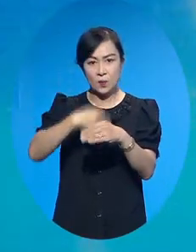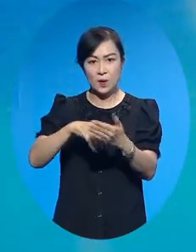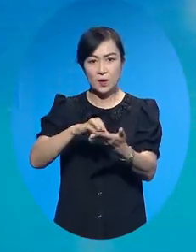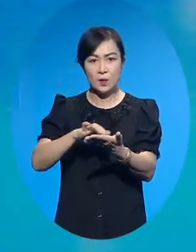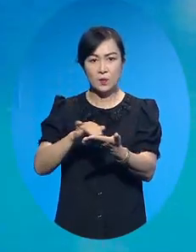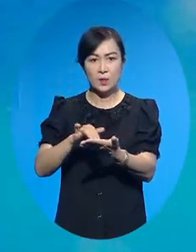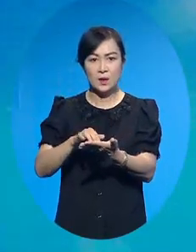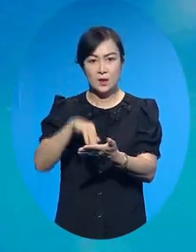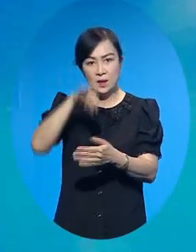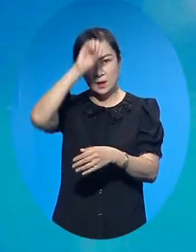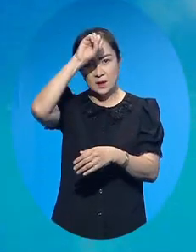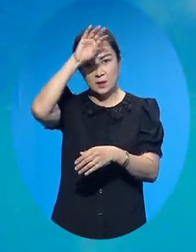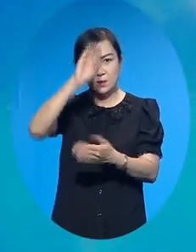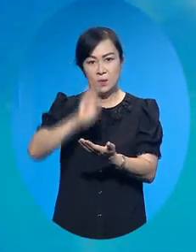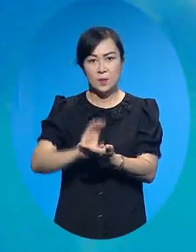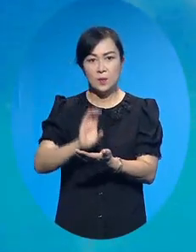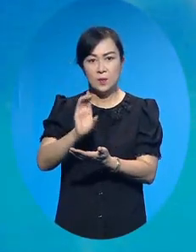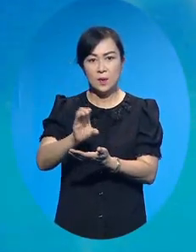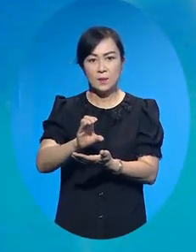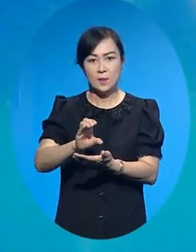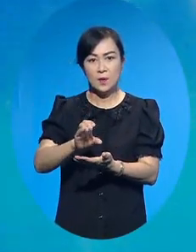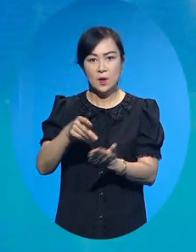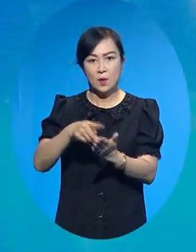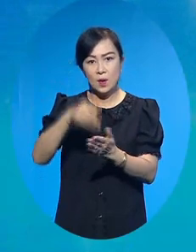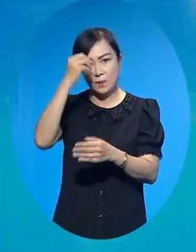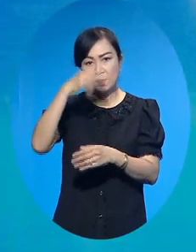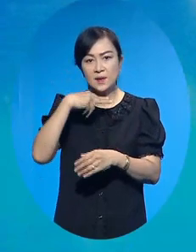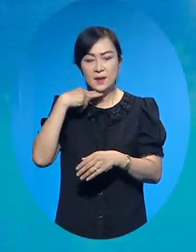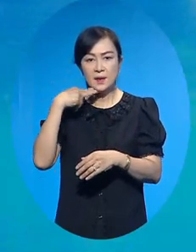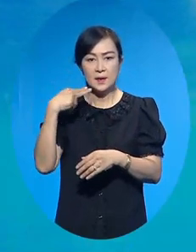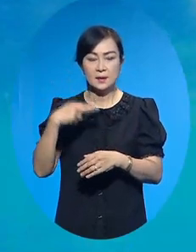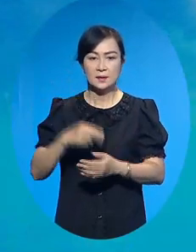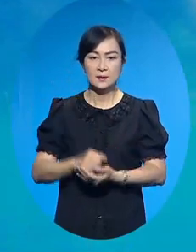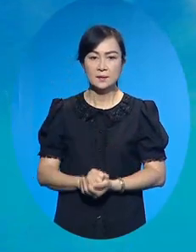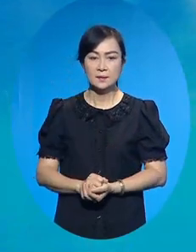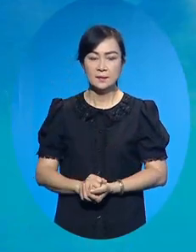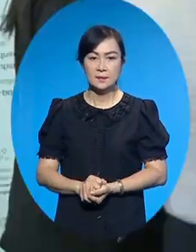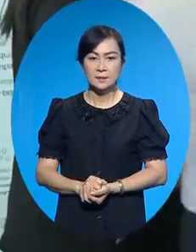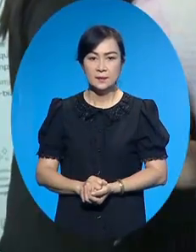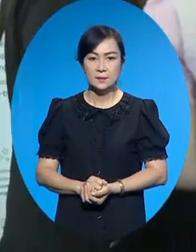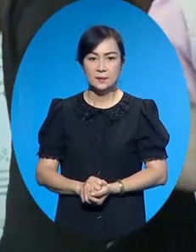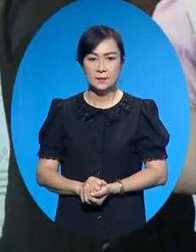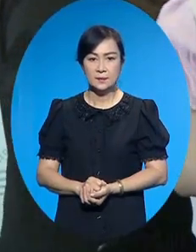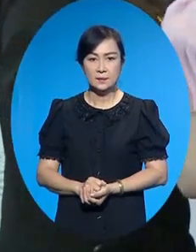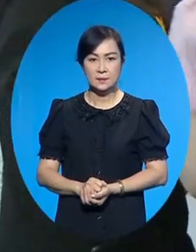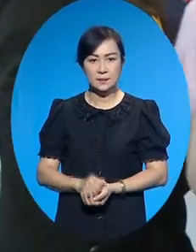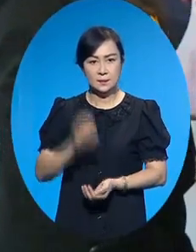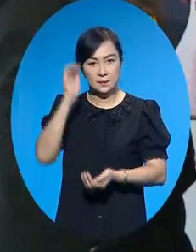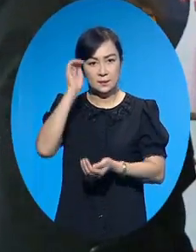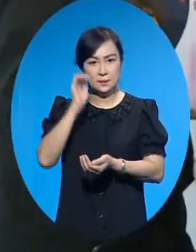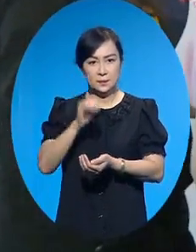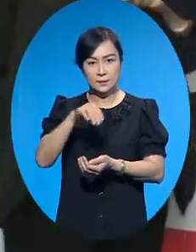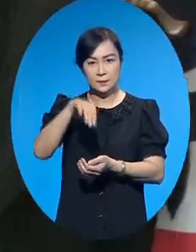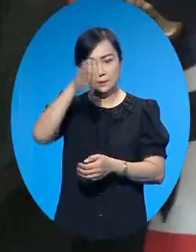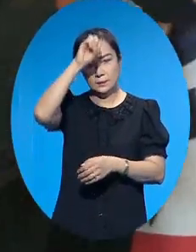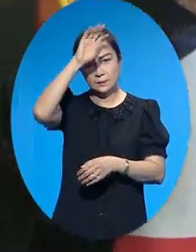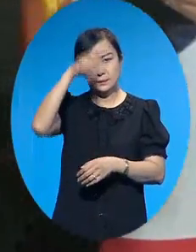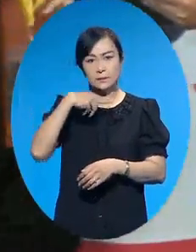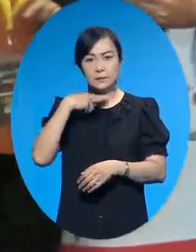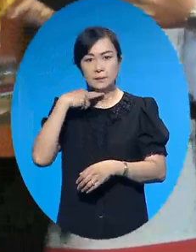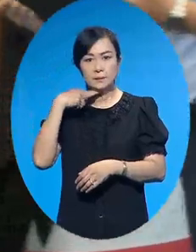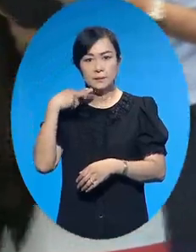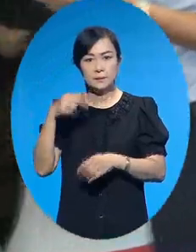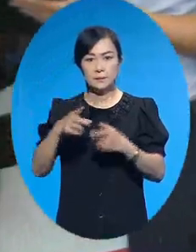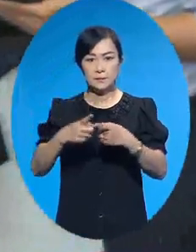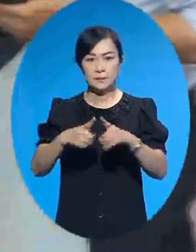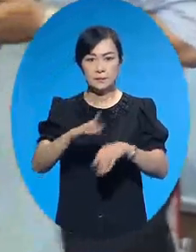tảng công nghệ trong lĩnh vực giáo dục và cung cấp nhiều khóa học tiếng Anh trực tuyến. Với nhiều năm kinh nghiệm trong mảng đào tạo tiếng Anh